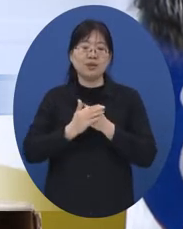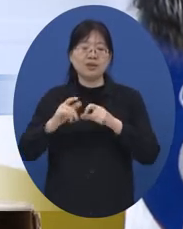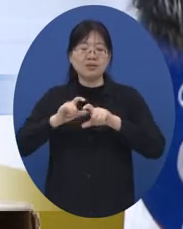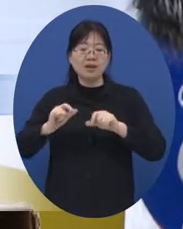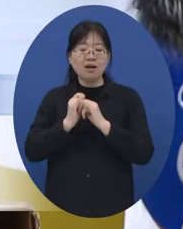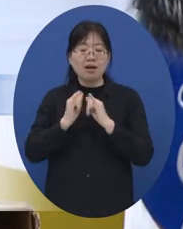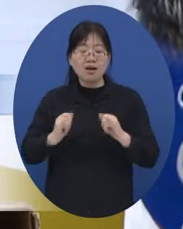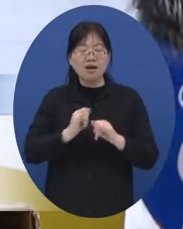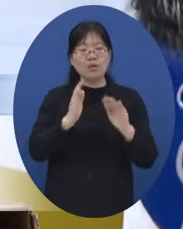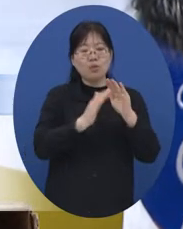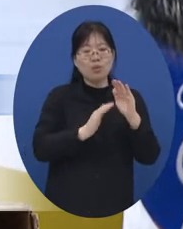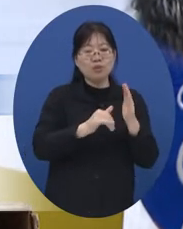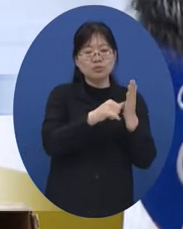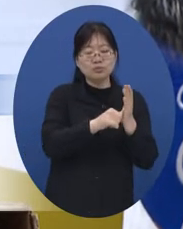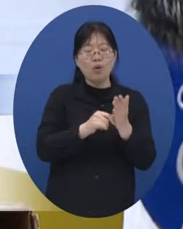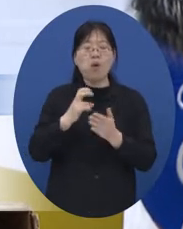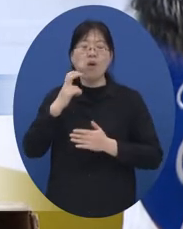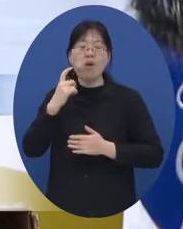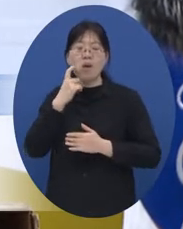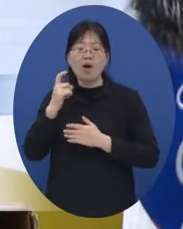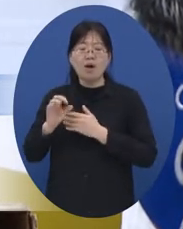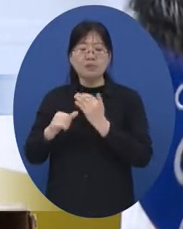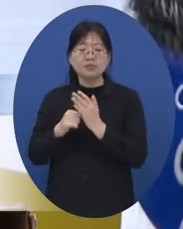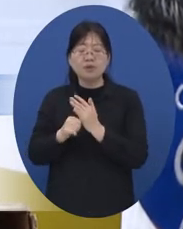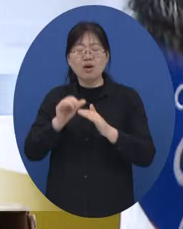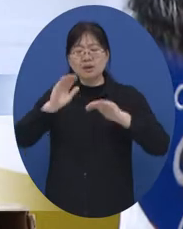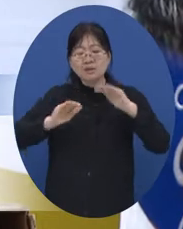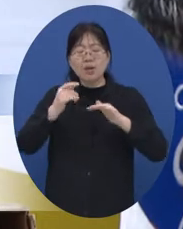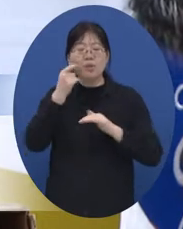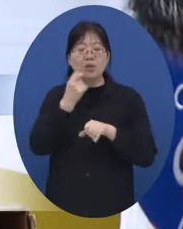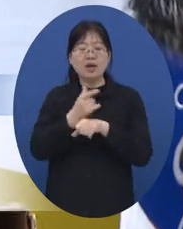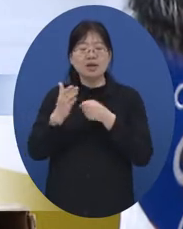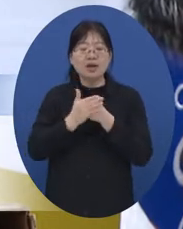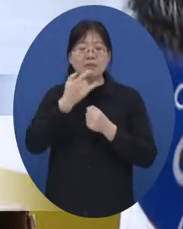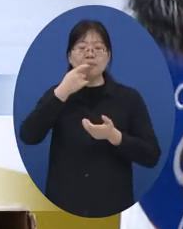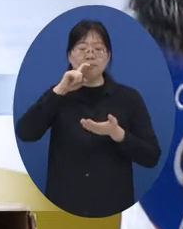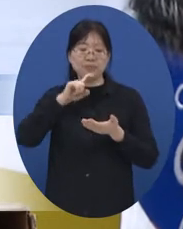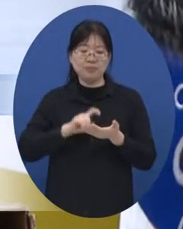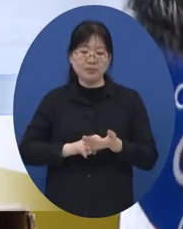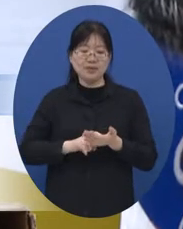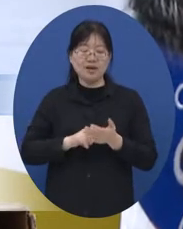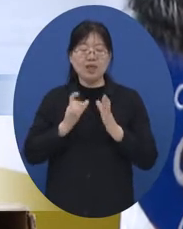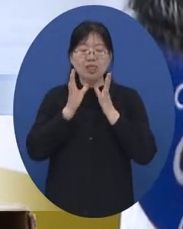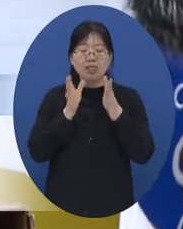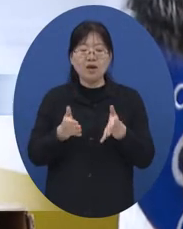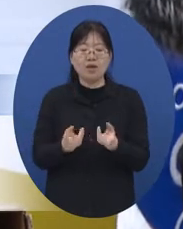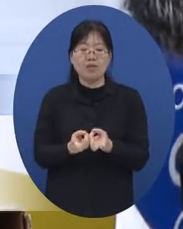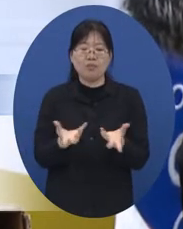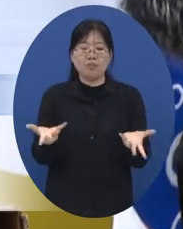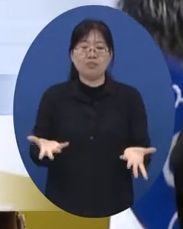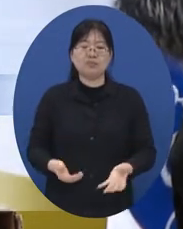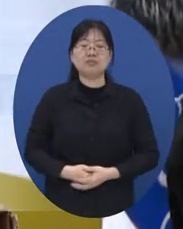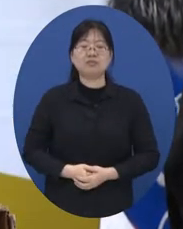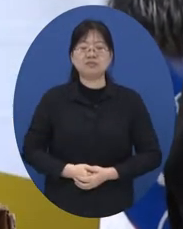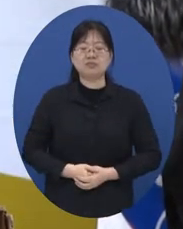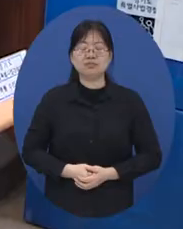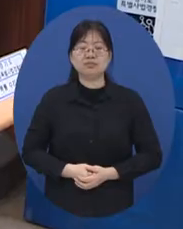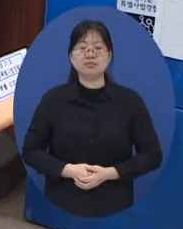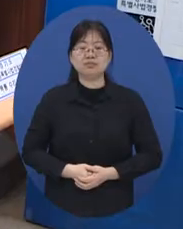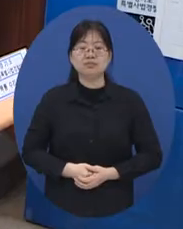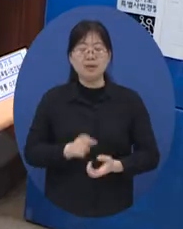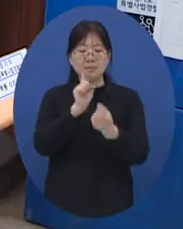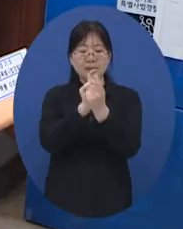일반인들이 이 정품과 위조품을 식별할 수 없기 때문에 쉽게 속아 넘어갈 수밖에 없는